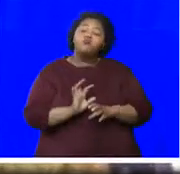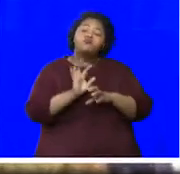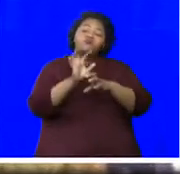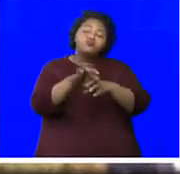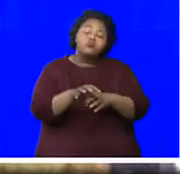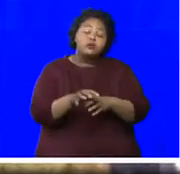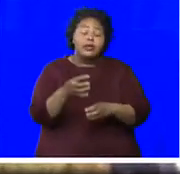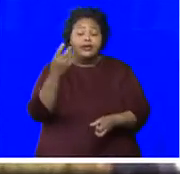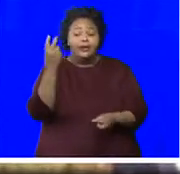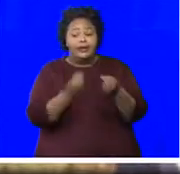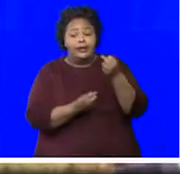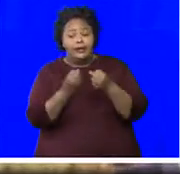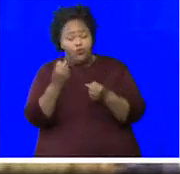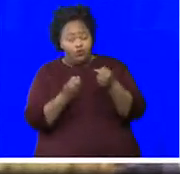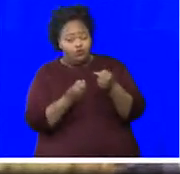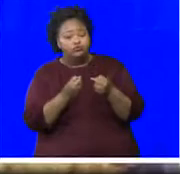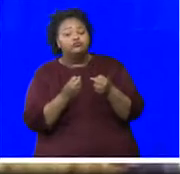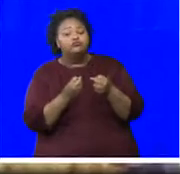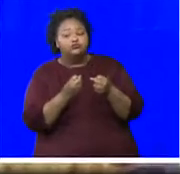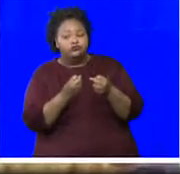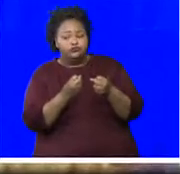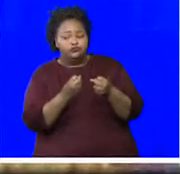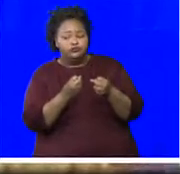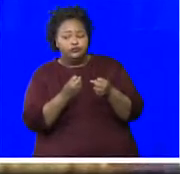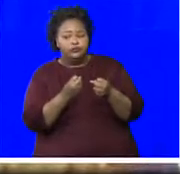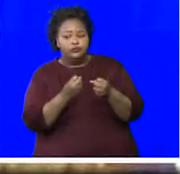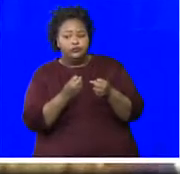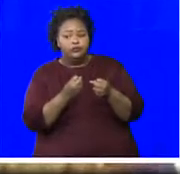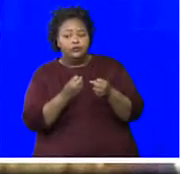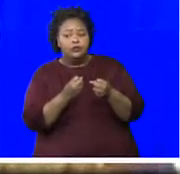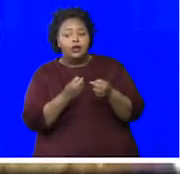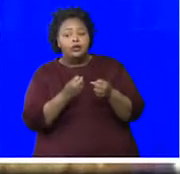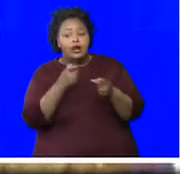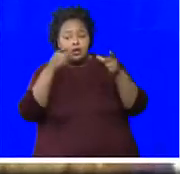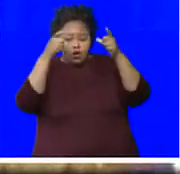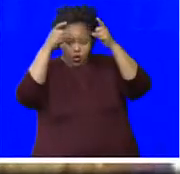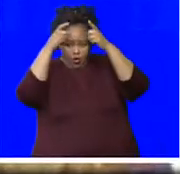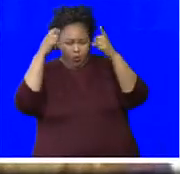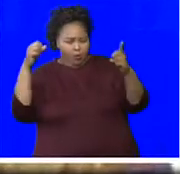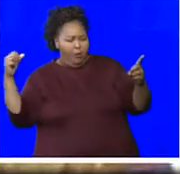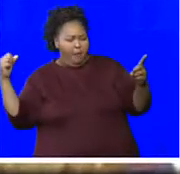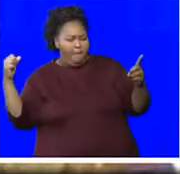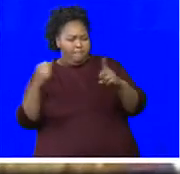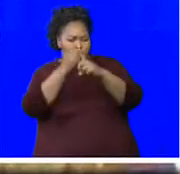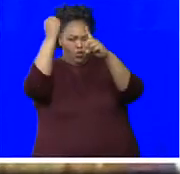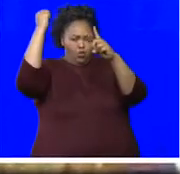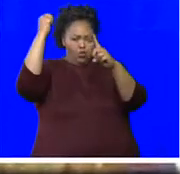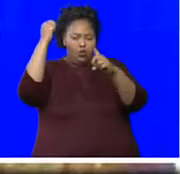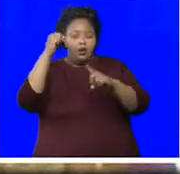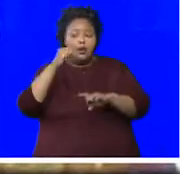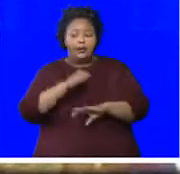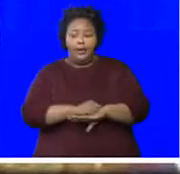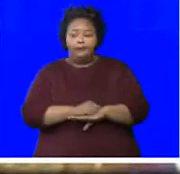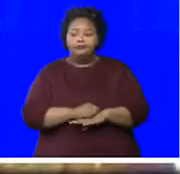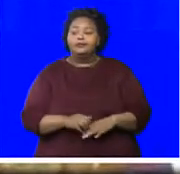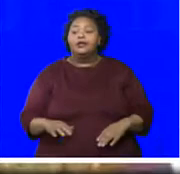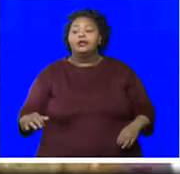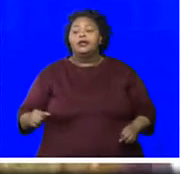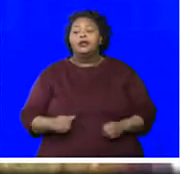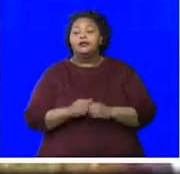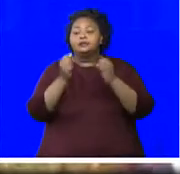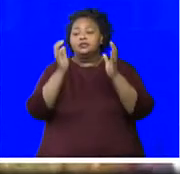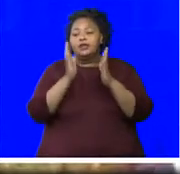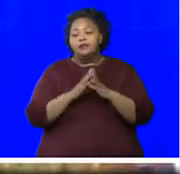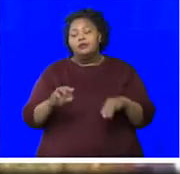kuqhamuka imoto mhlambe leyo moto ishayise leyo ngomo bese ke daleka tingodi kukhanze ukuthi